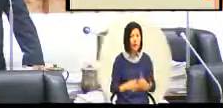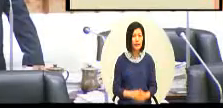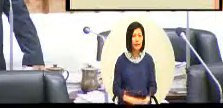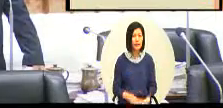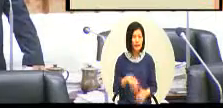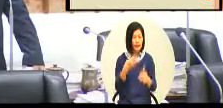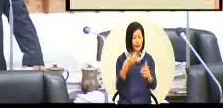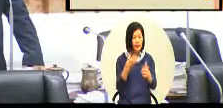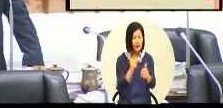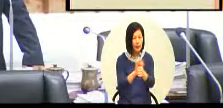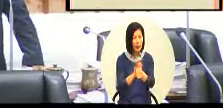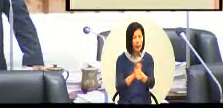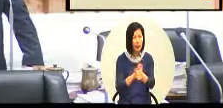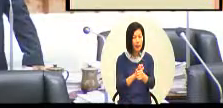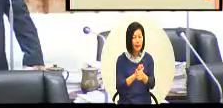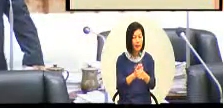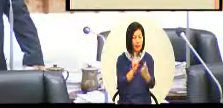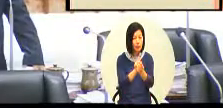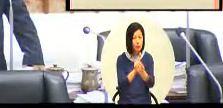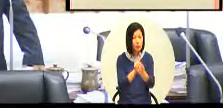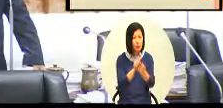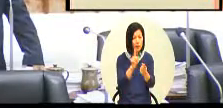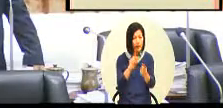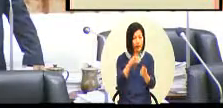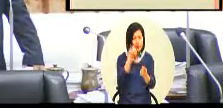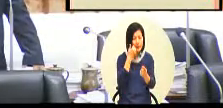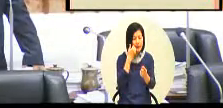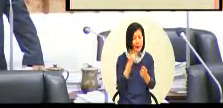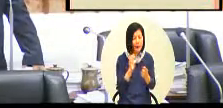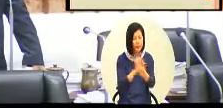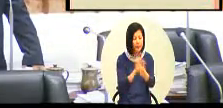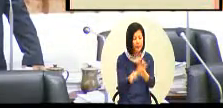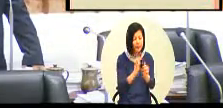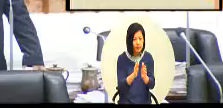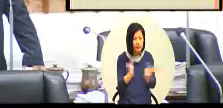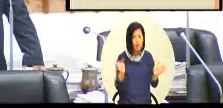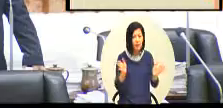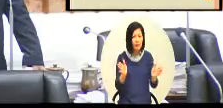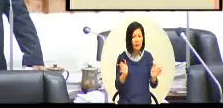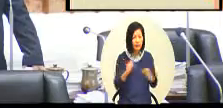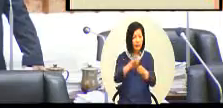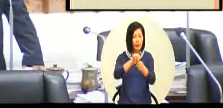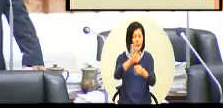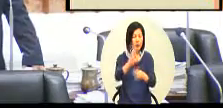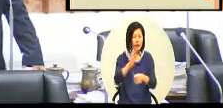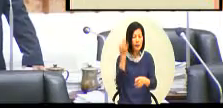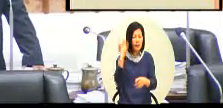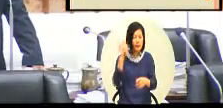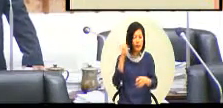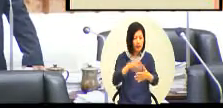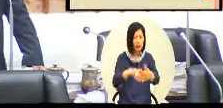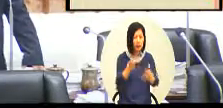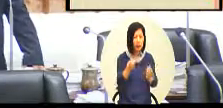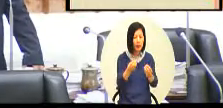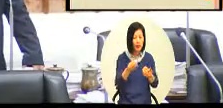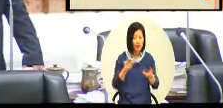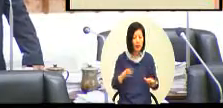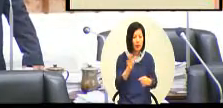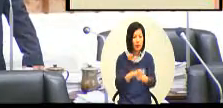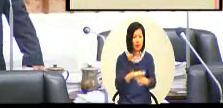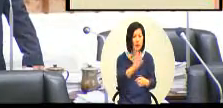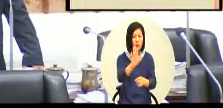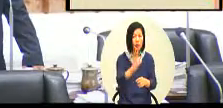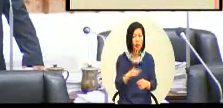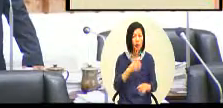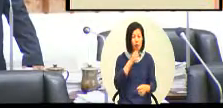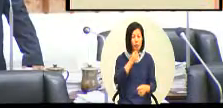给他这个对象我们给他扩大如果当时没有列入的，我们也给他补上去了。对于50岁